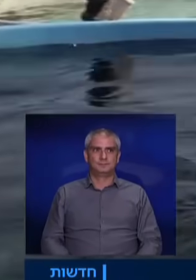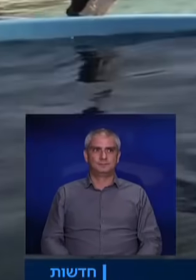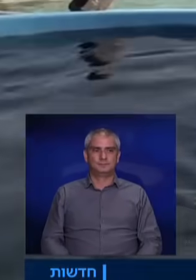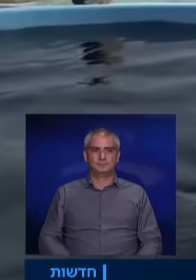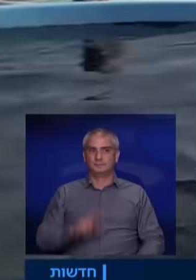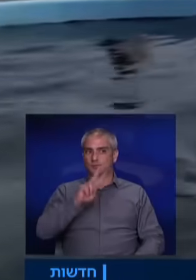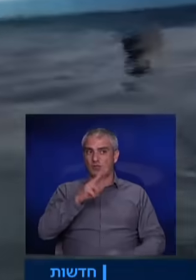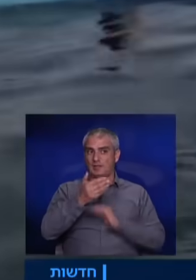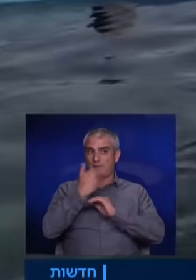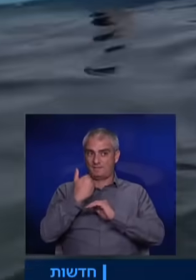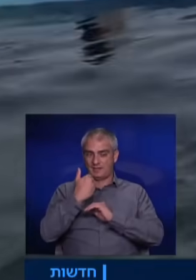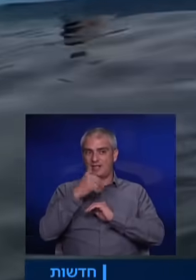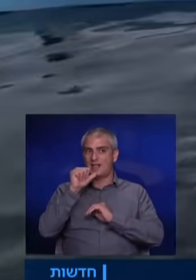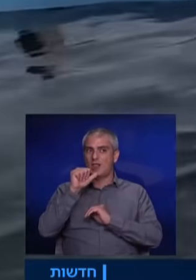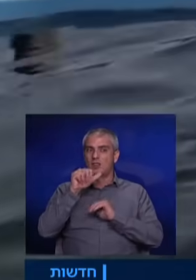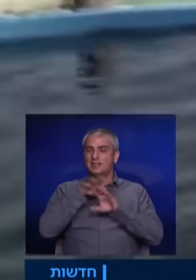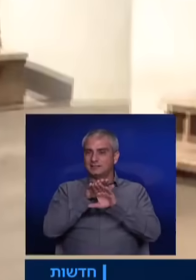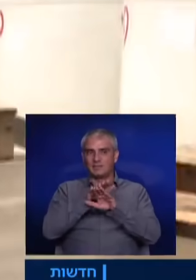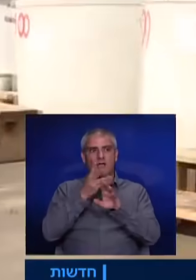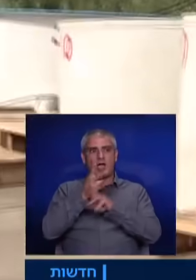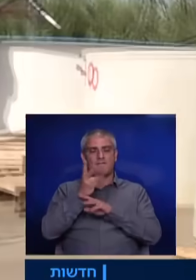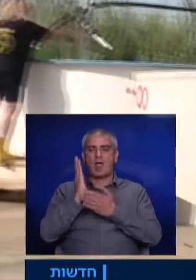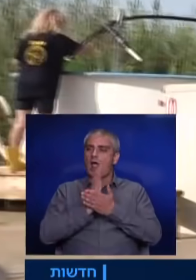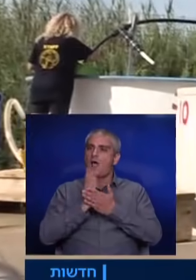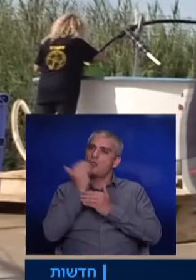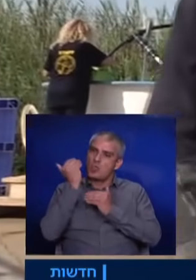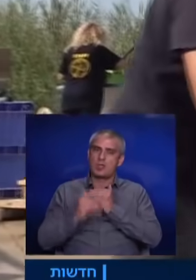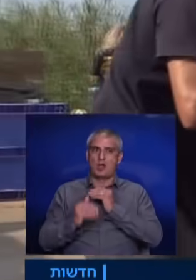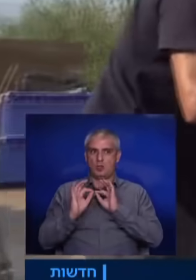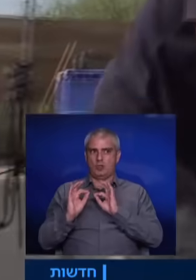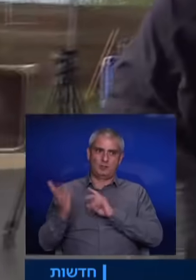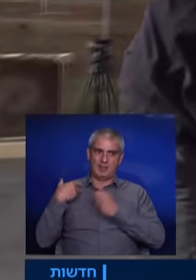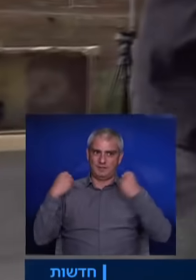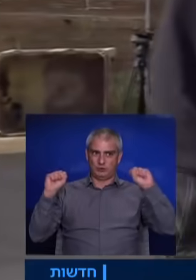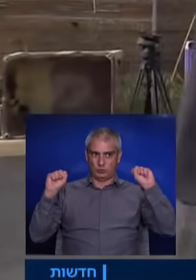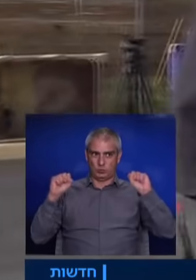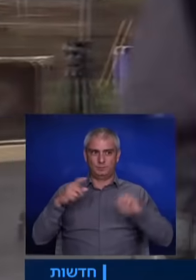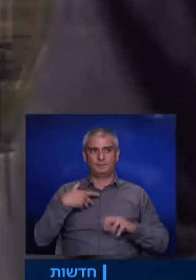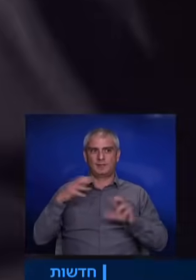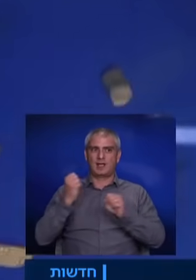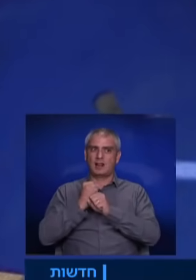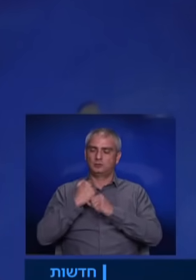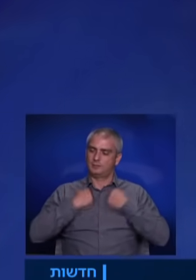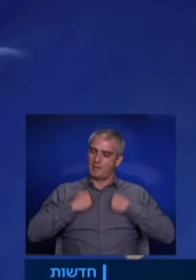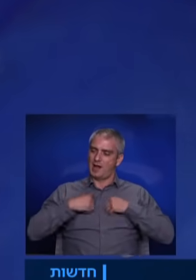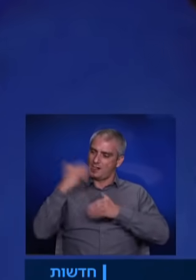שעתיים קודם לכן, אילרון הצב עבר הכנות אחרונות. נשלח אותו לעשות לו מקלחת